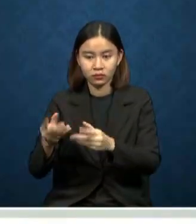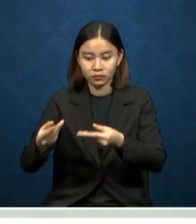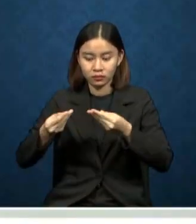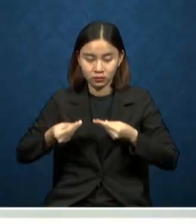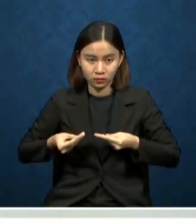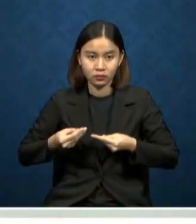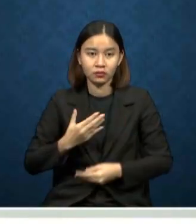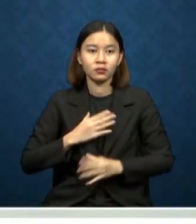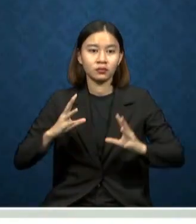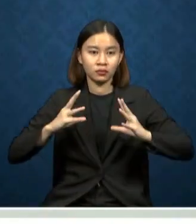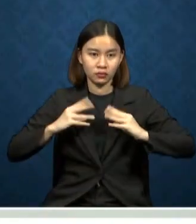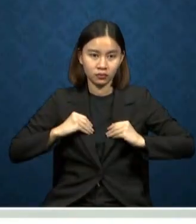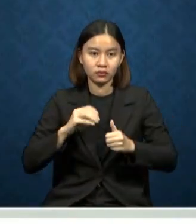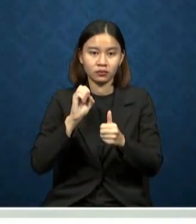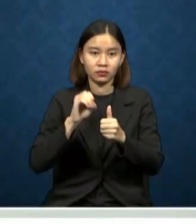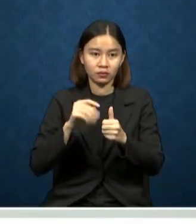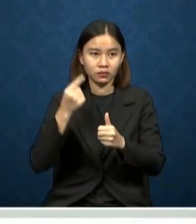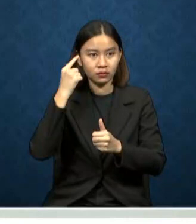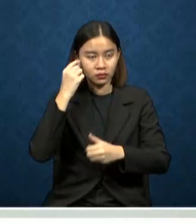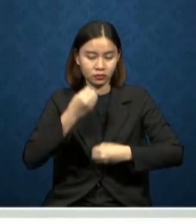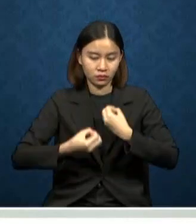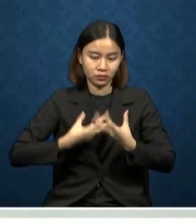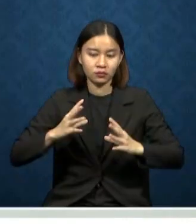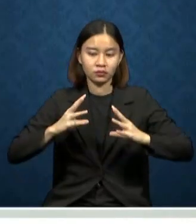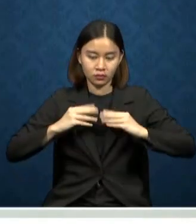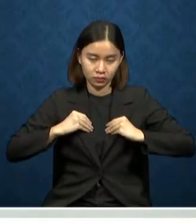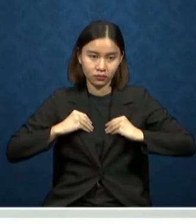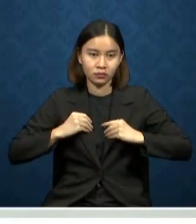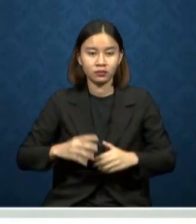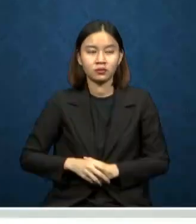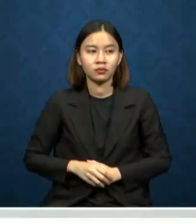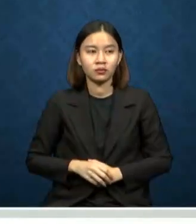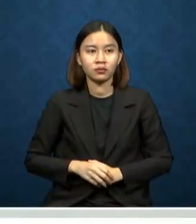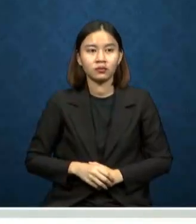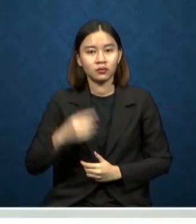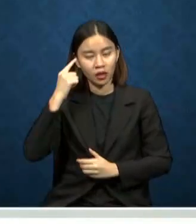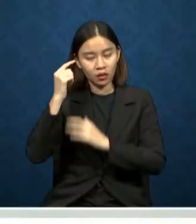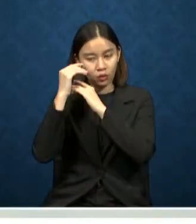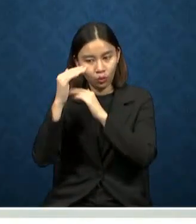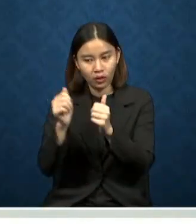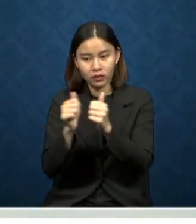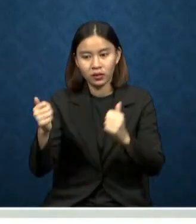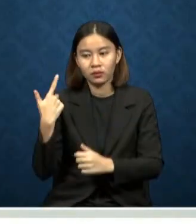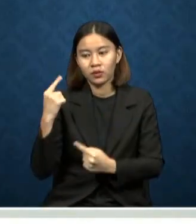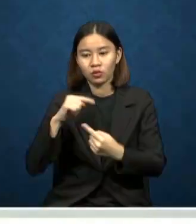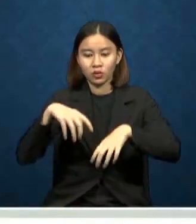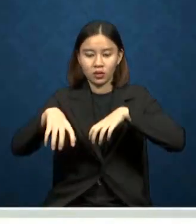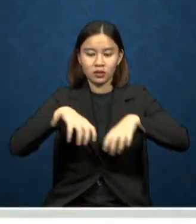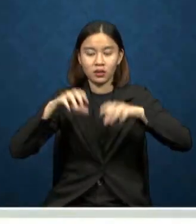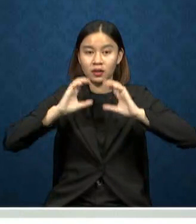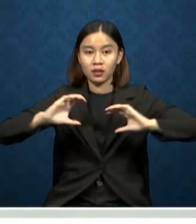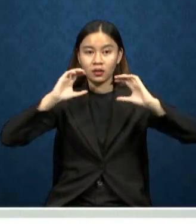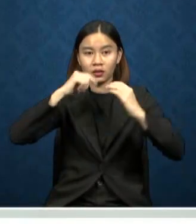เนี่ยผมรับเป็นข้อเสนอและความเห็นรัฐบาลรับเป็นข้อเสนอและความเห็นที่ปรารถนาดีและเป็นประโยชน์ต่อการบริหารราชการแผ่น